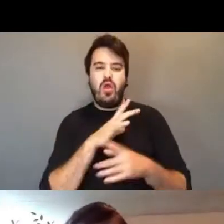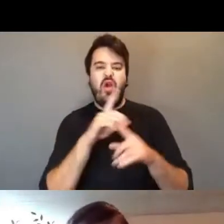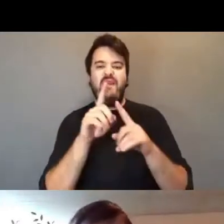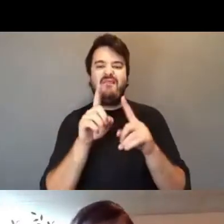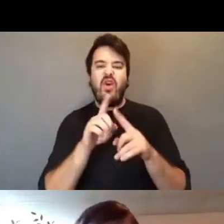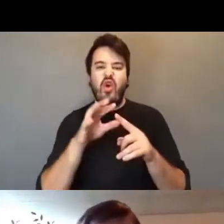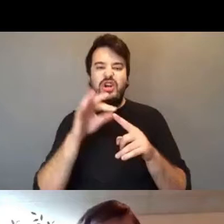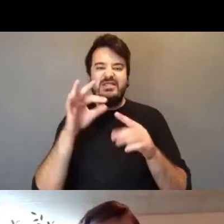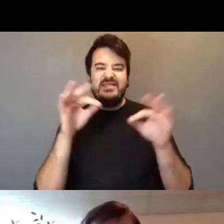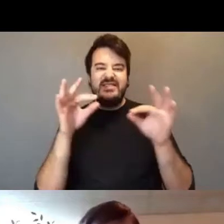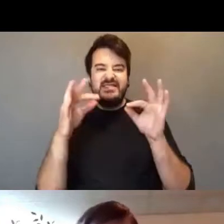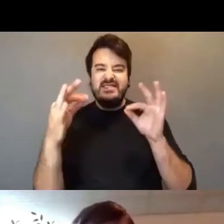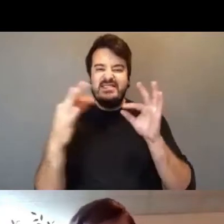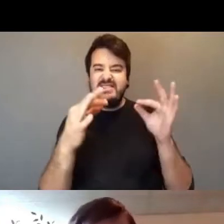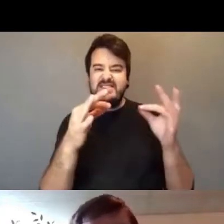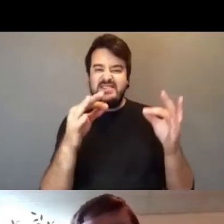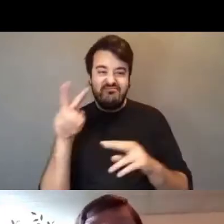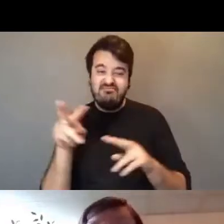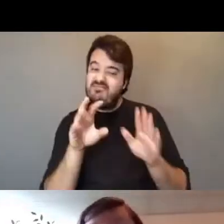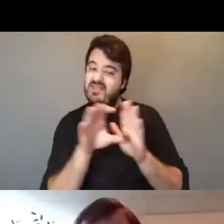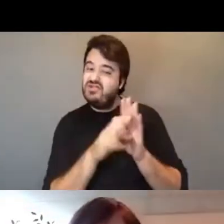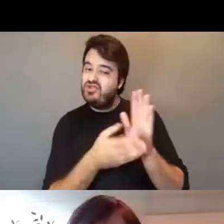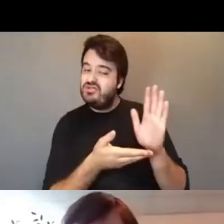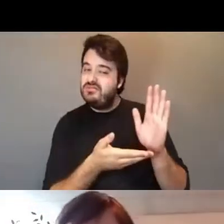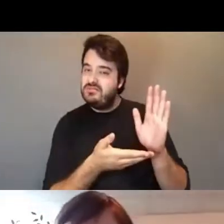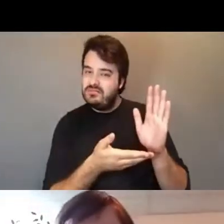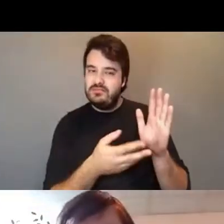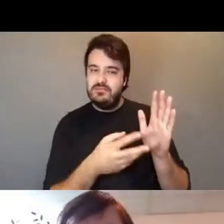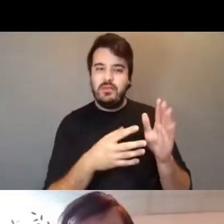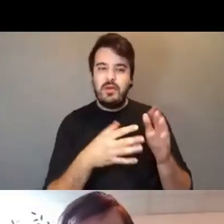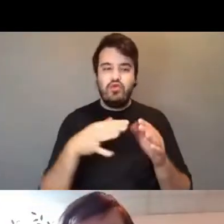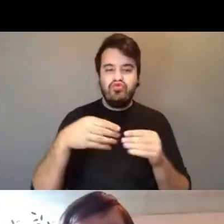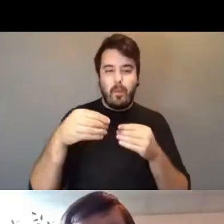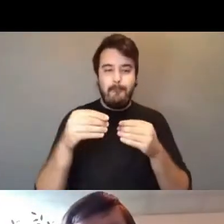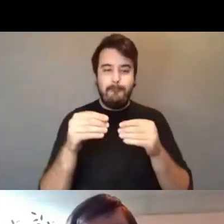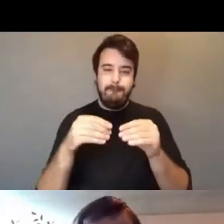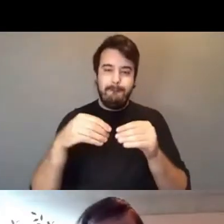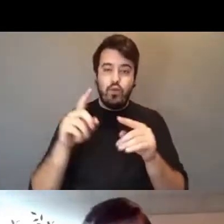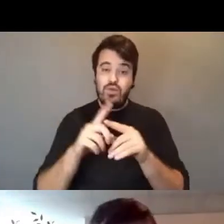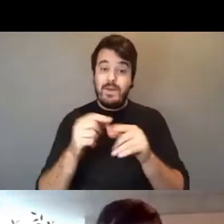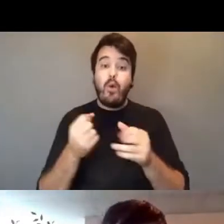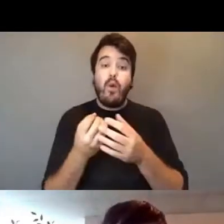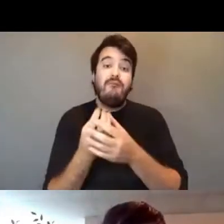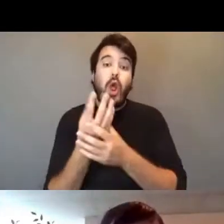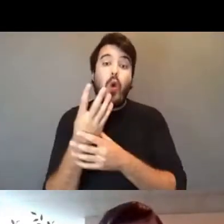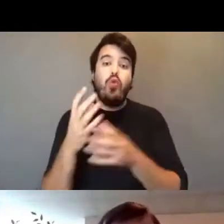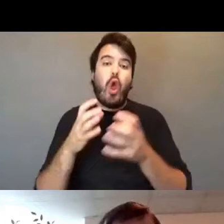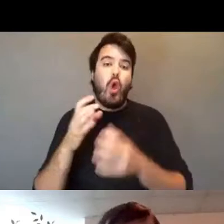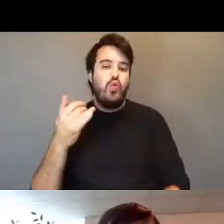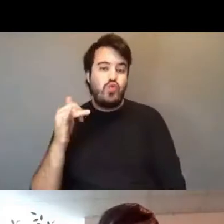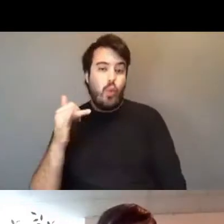petites brindilles, très souples, ou ses fleurs, comme vous pouvez voir, jaunes ici.